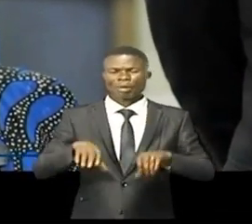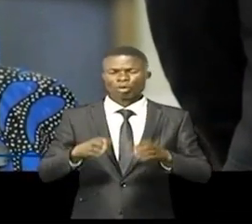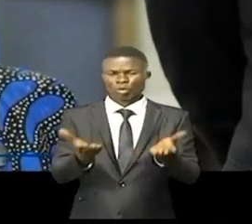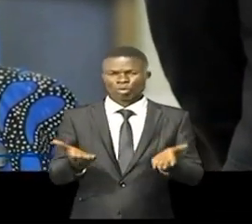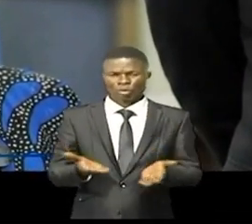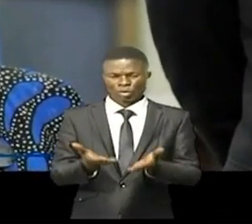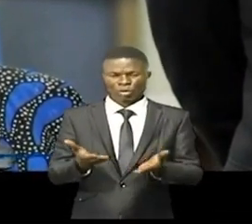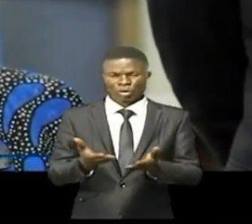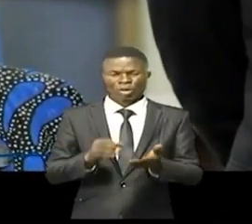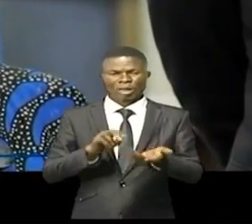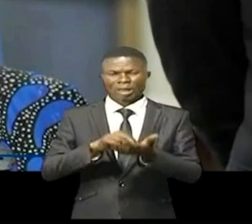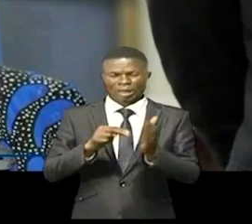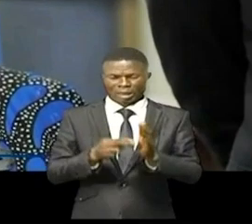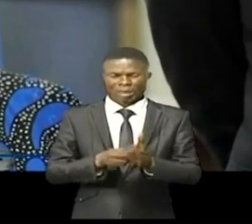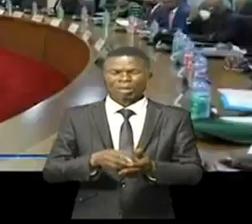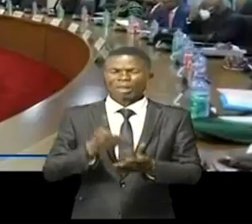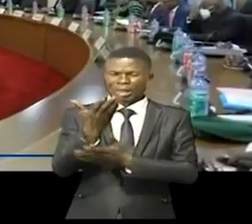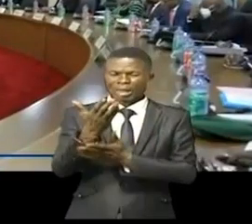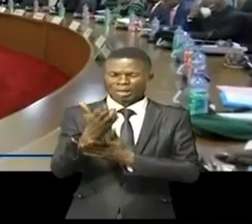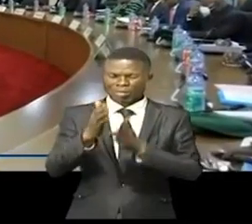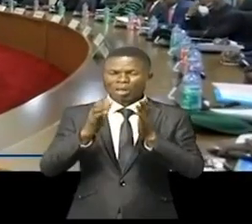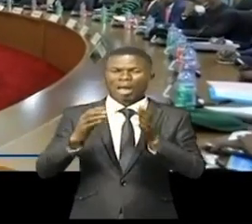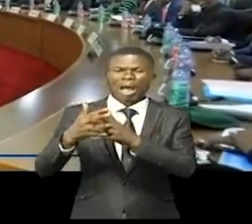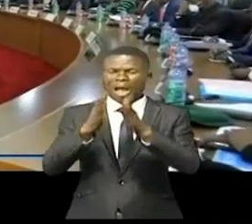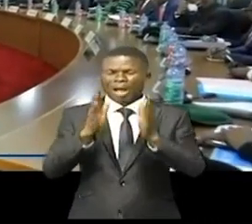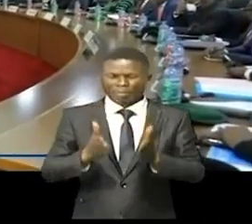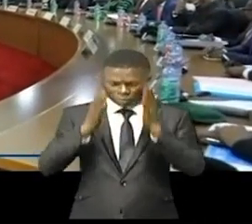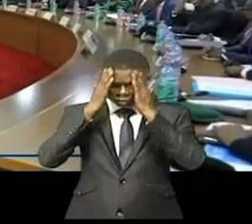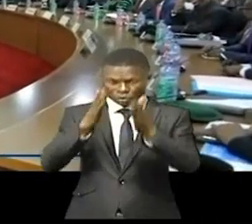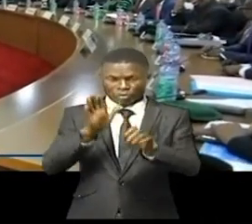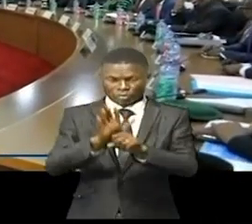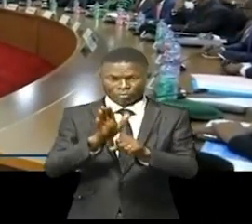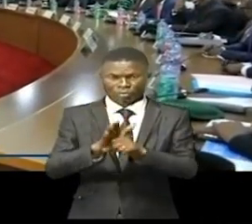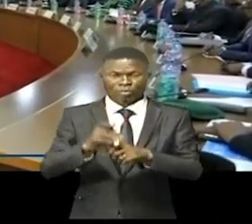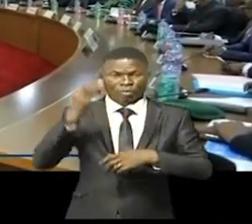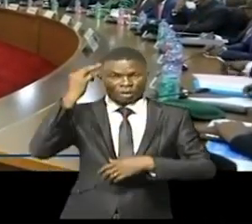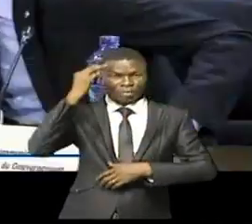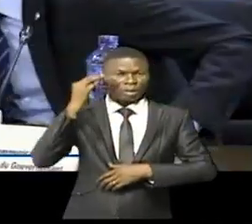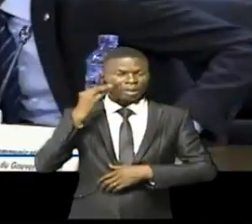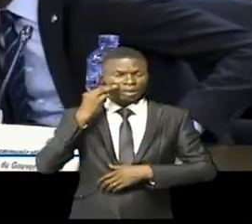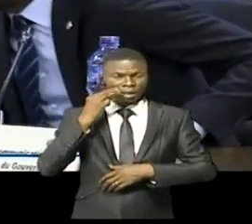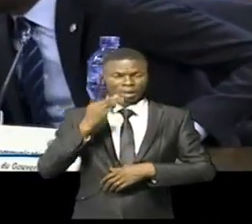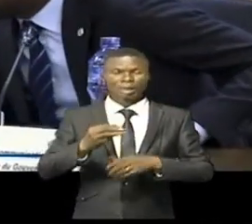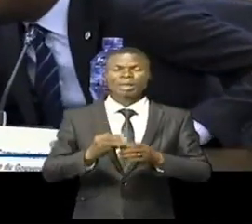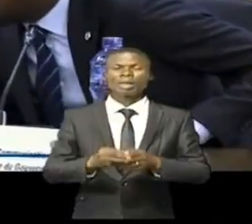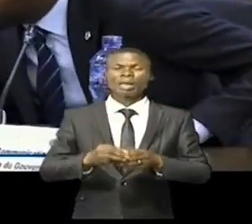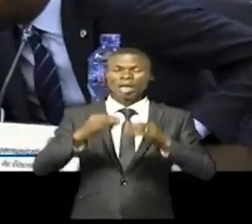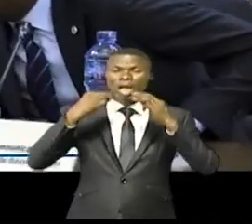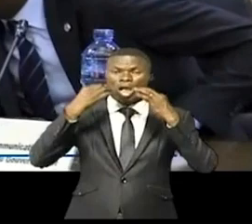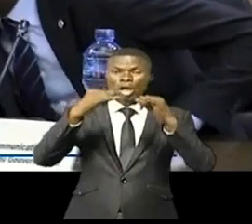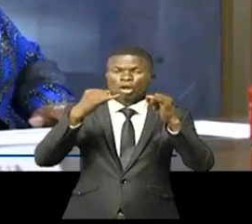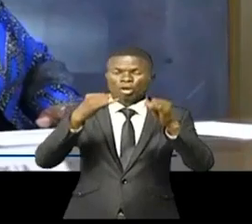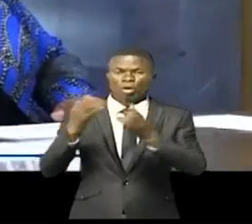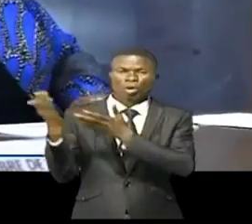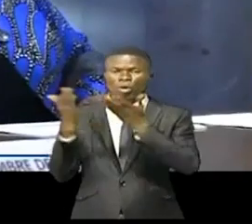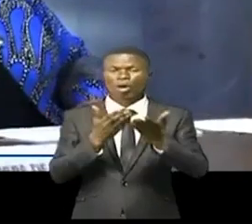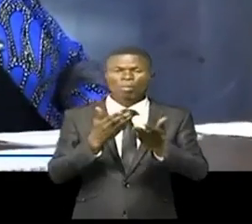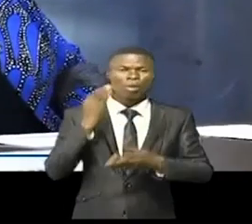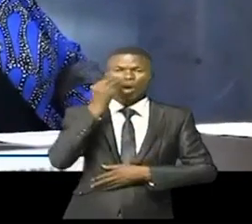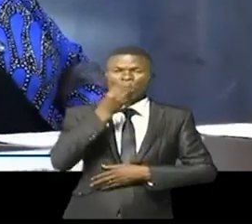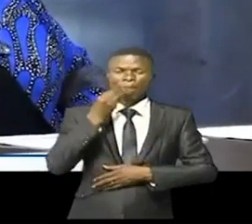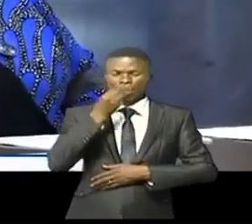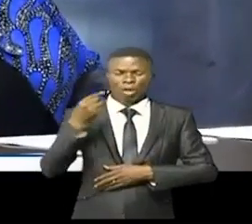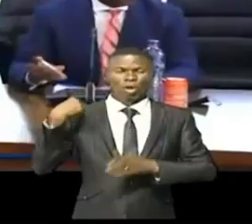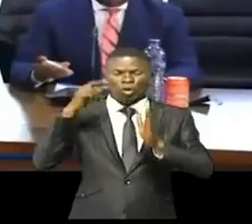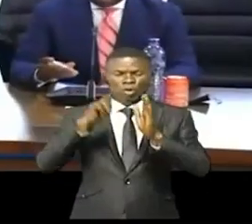qui doivent faire l'objet d'une attention continue. Pour Patrick Mouyaya, ministre des Médias et porte-parole du gouvernement, le gouvernement travaille